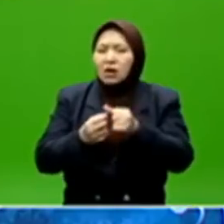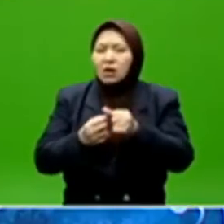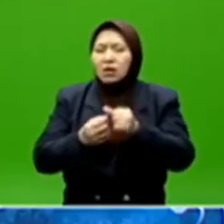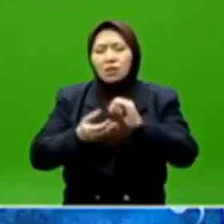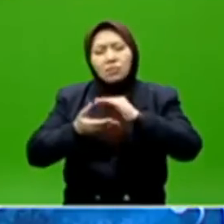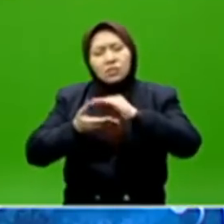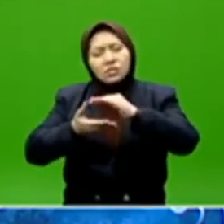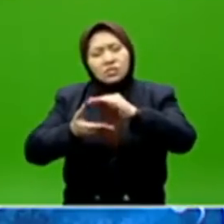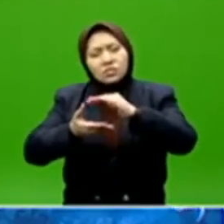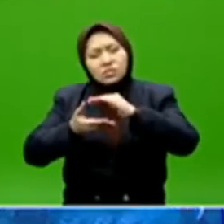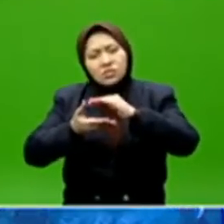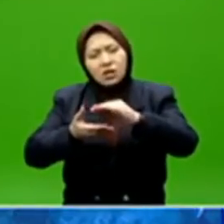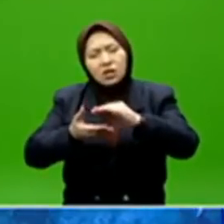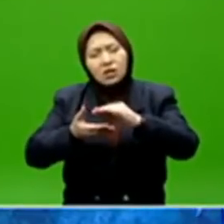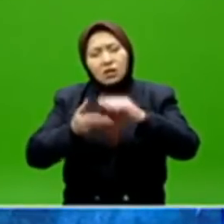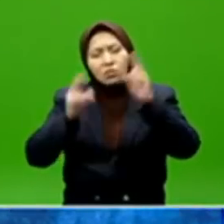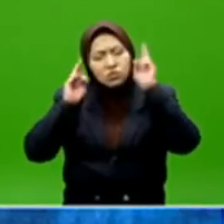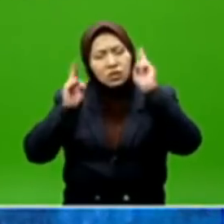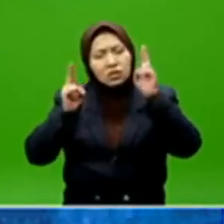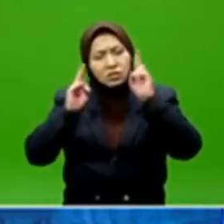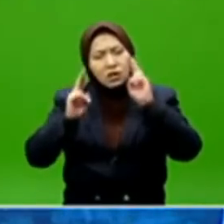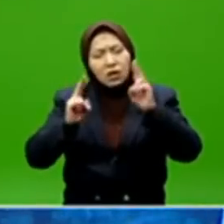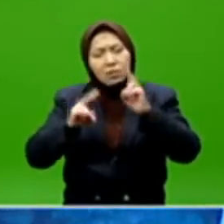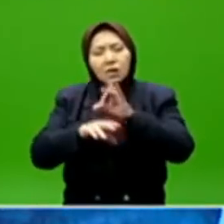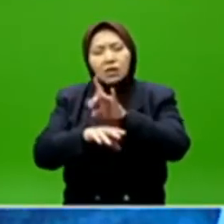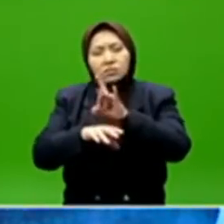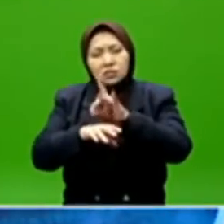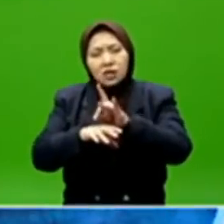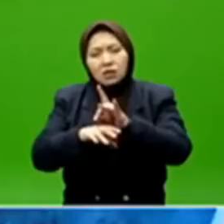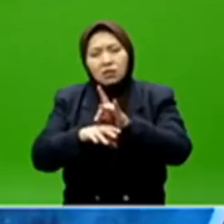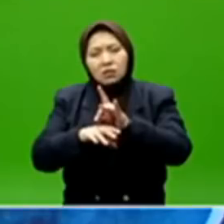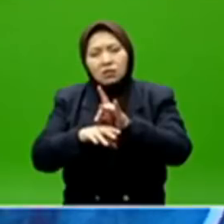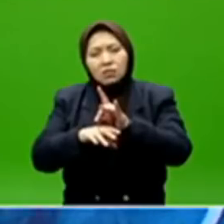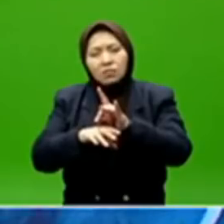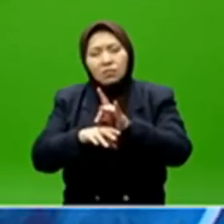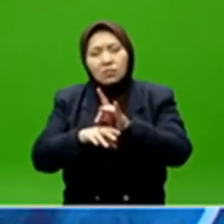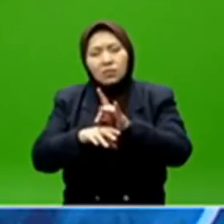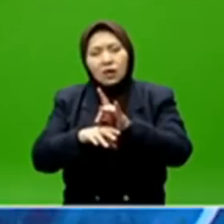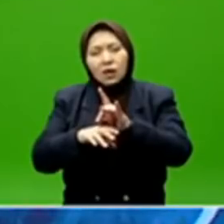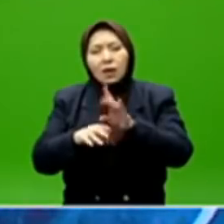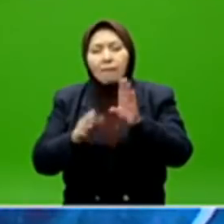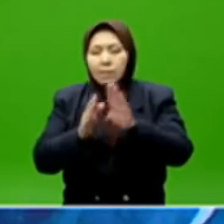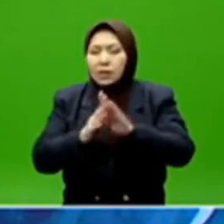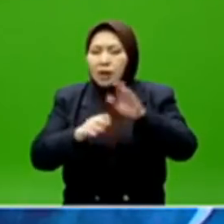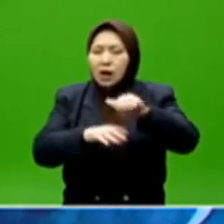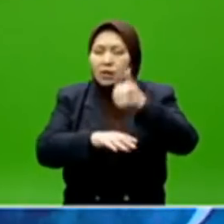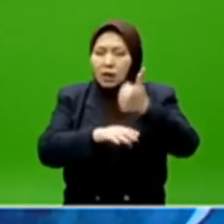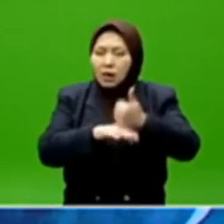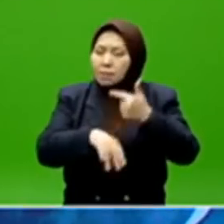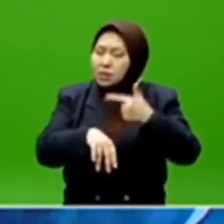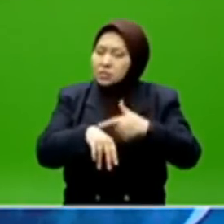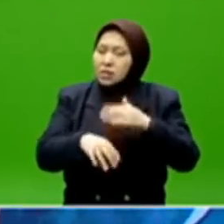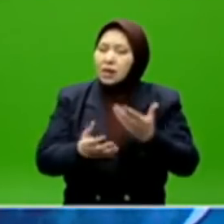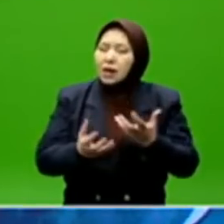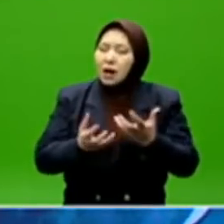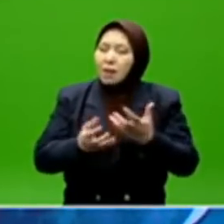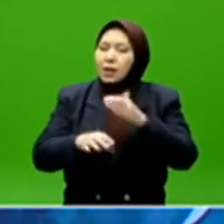ustazah beliau yang menasihatkan supaya bertata cara ataupun beradab ketika ingin menegur